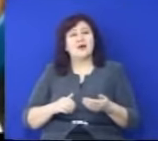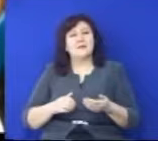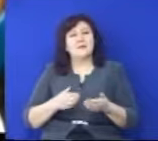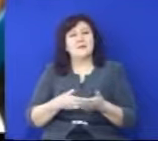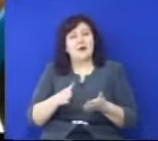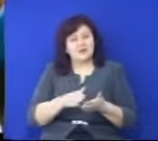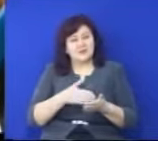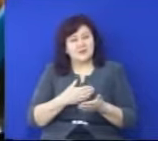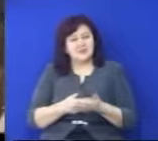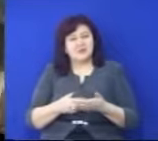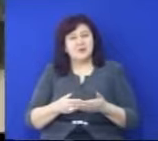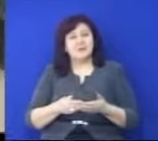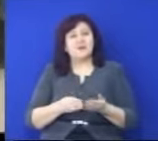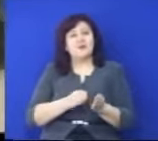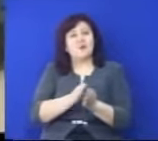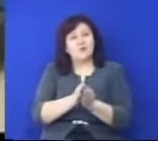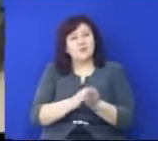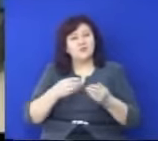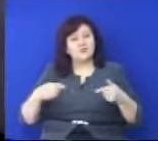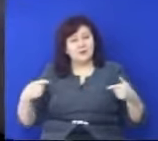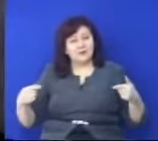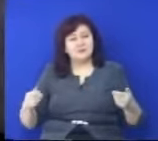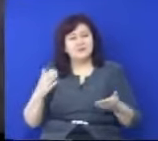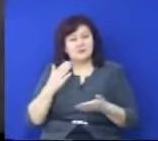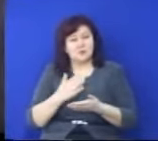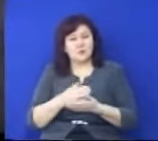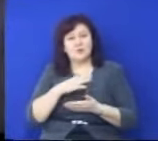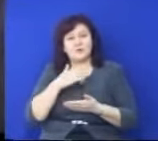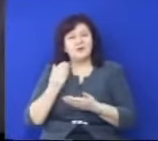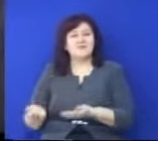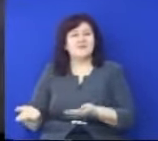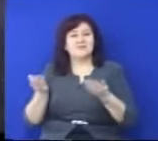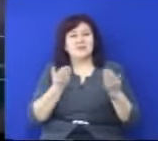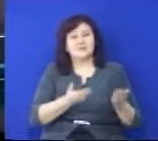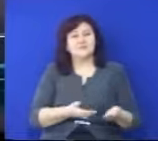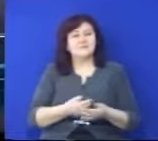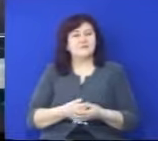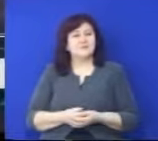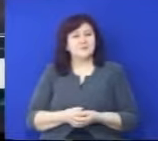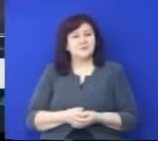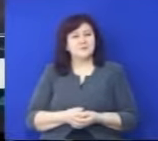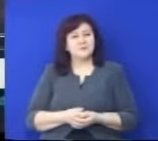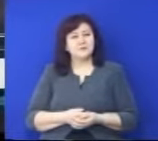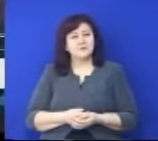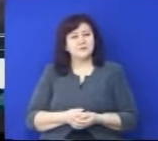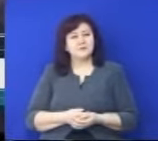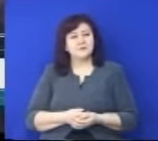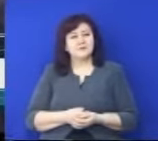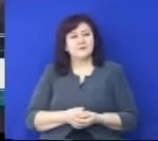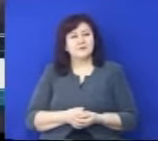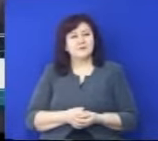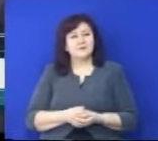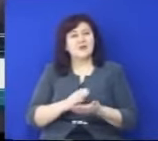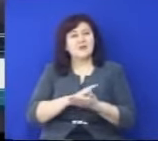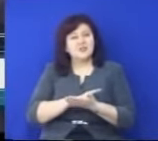шығарылды. Сондай-ақ көкөністің әр түрі ұсынылды. Өз өнімдерін шығарып отыр шаруа қожалықтар. Енді бұнда таза